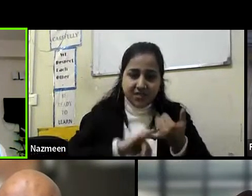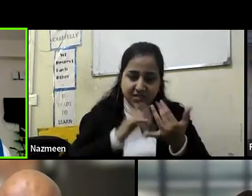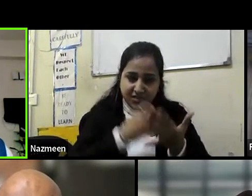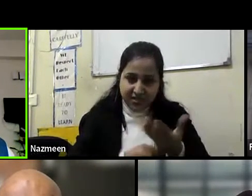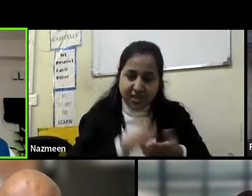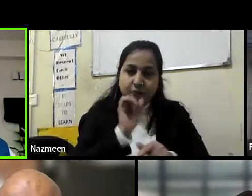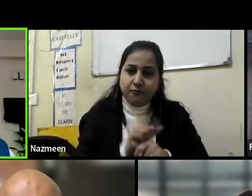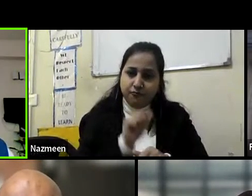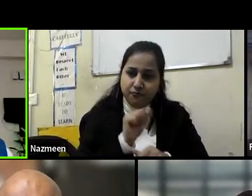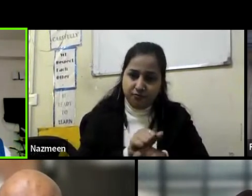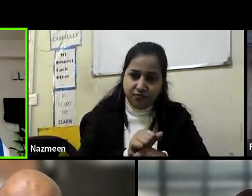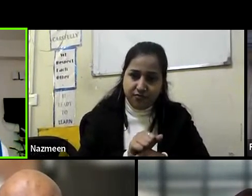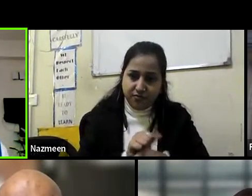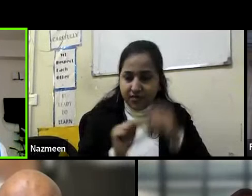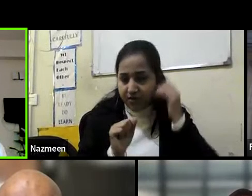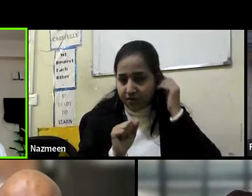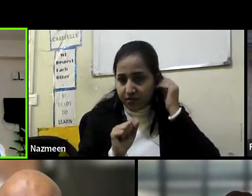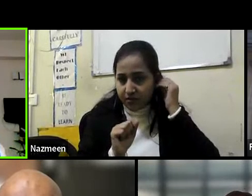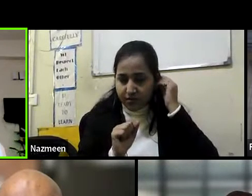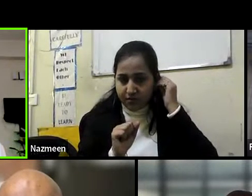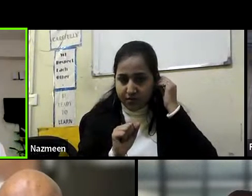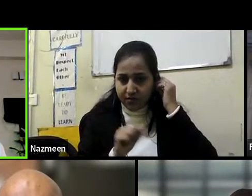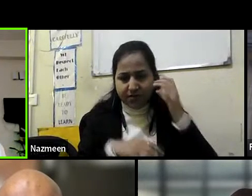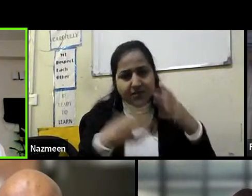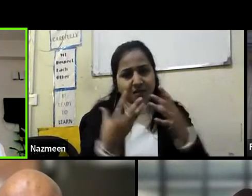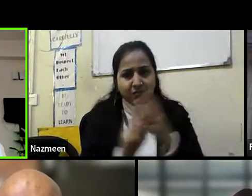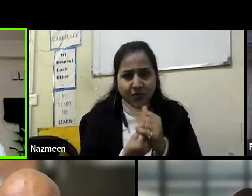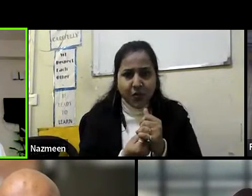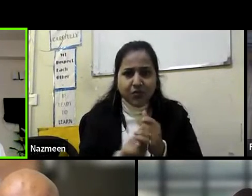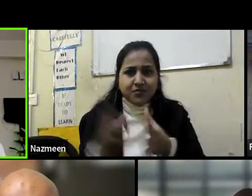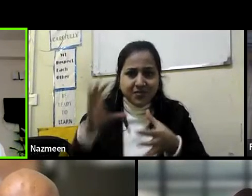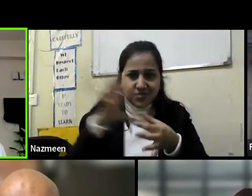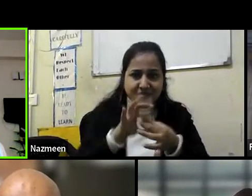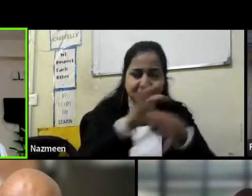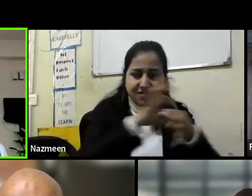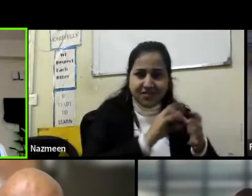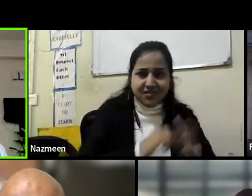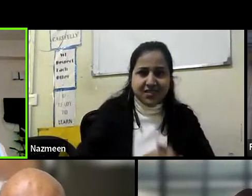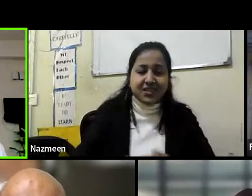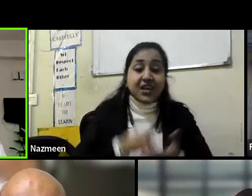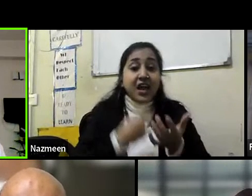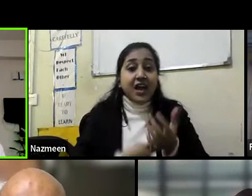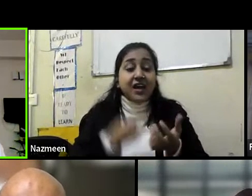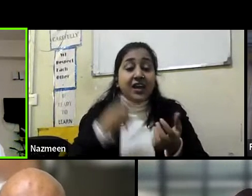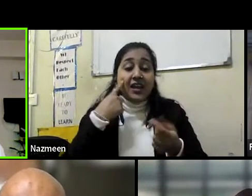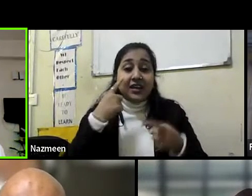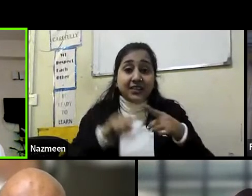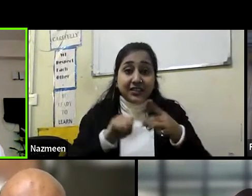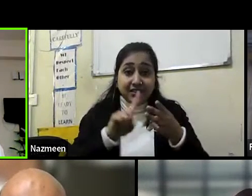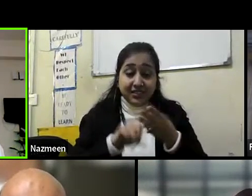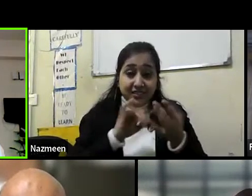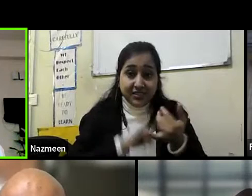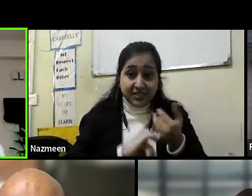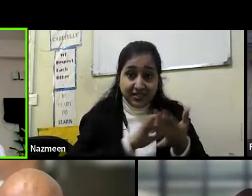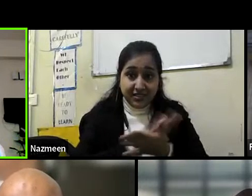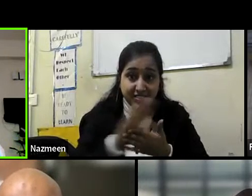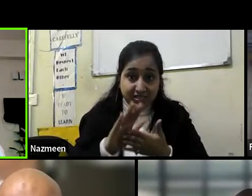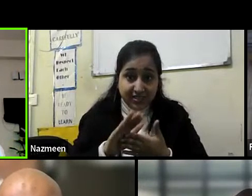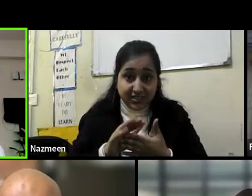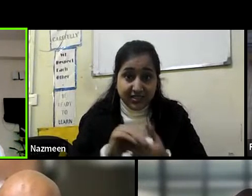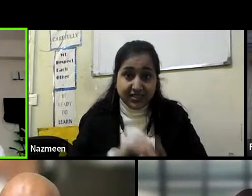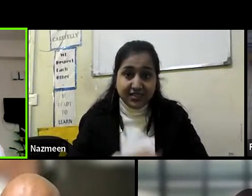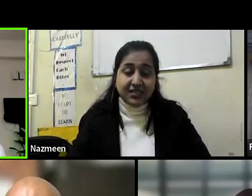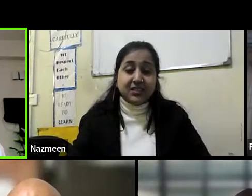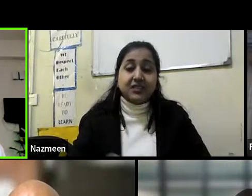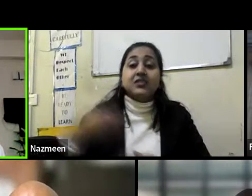working with PWDs, हम लोग सब collaborative होंगे. Ritesh Sinha is corporate responsibility practitioner and the